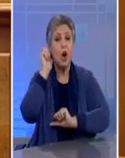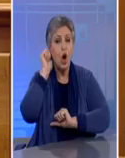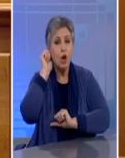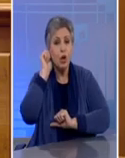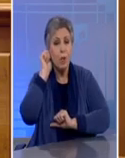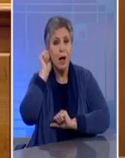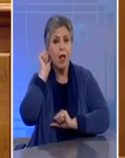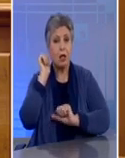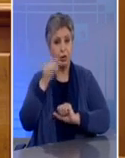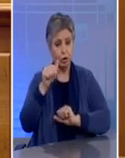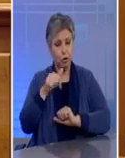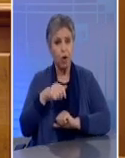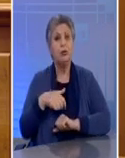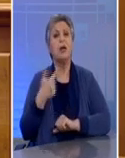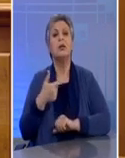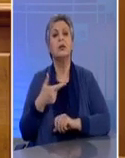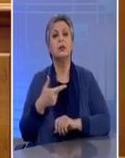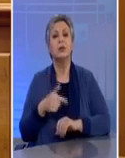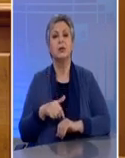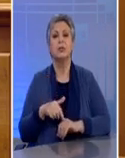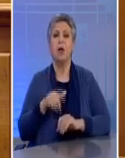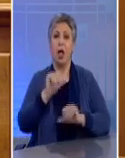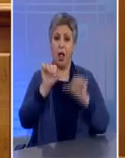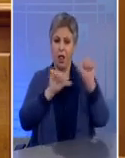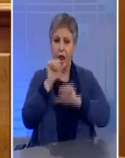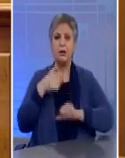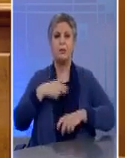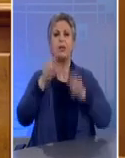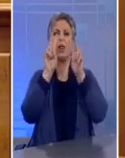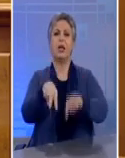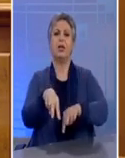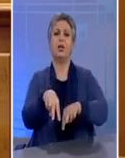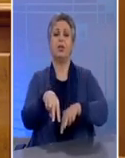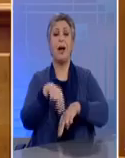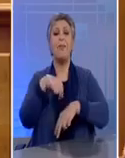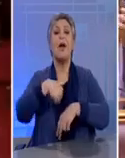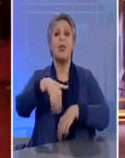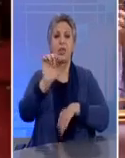η Ελλάδα δεν θα τους αναγνωρίσει ποτέ. Αυτή είναι η θέση της Ένωσης Κεντρών.